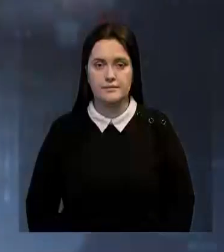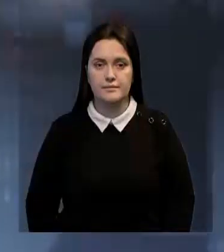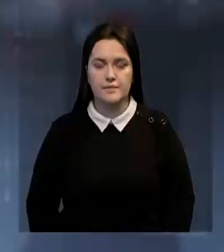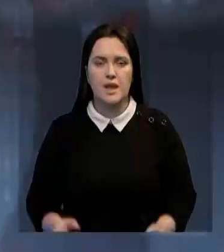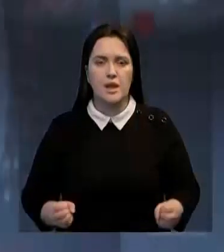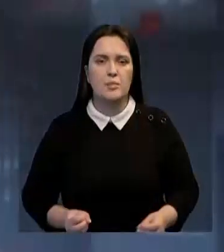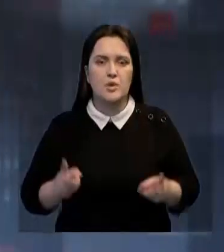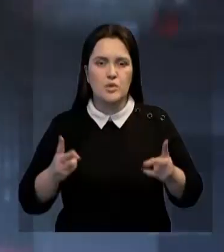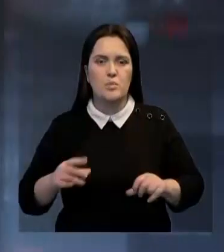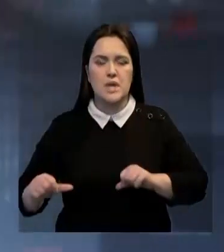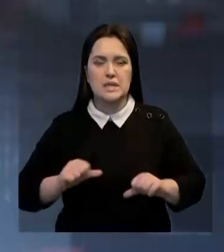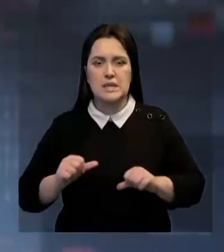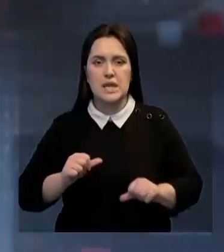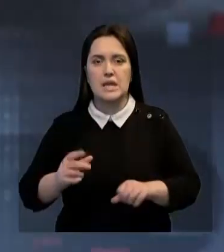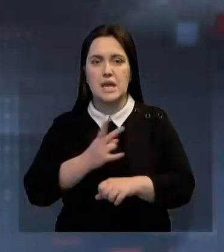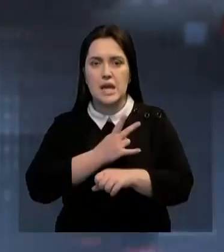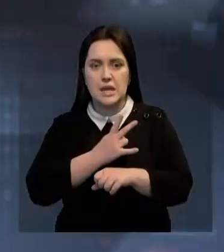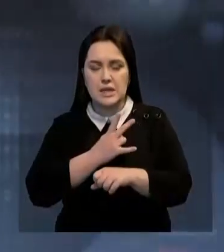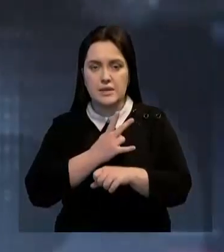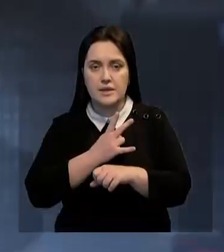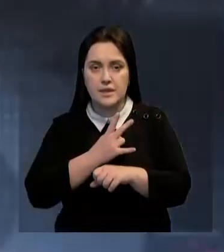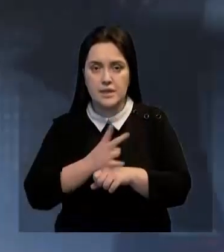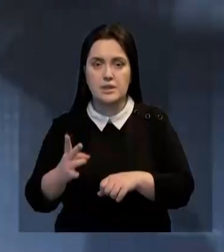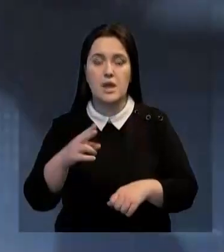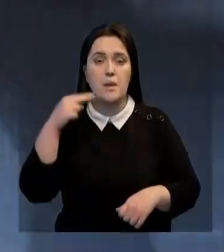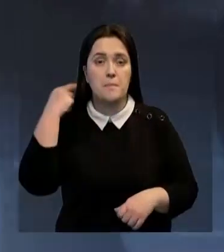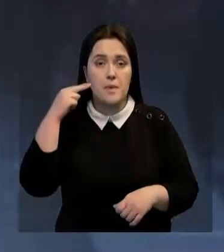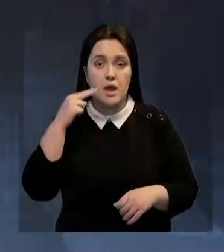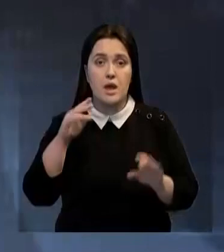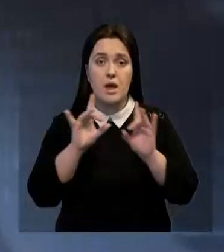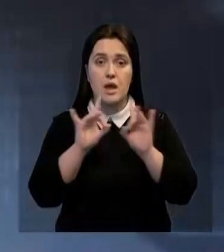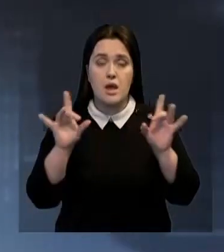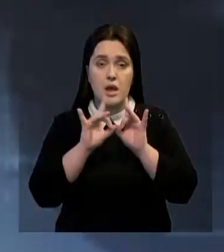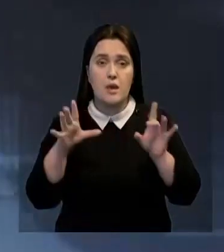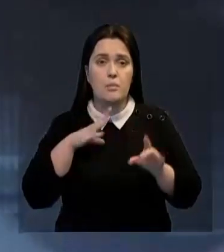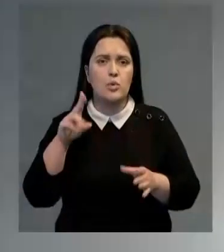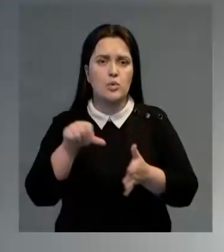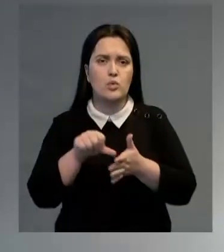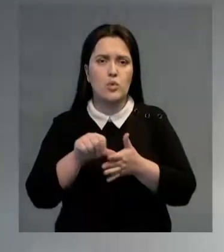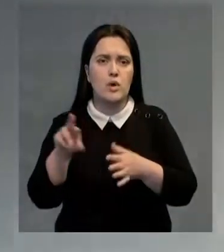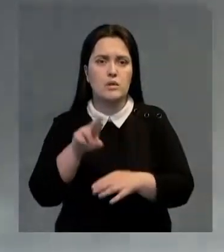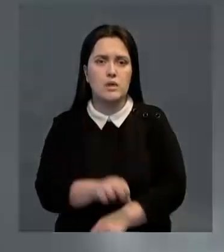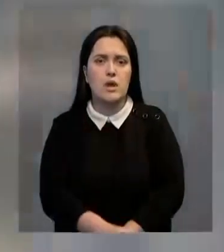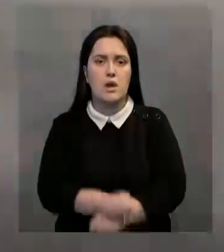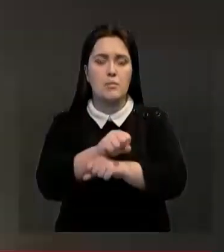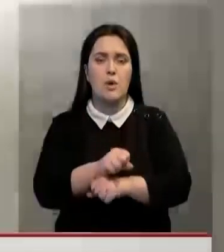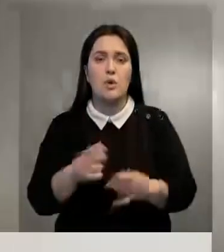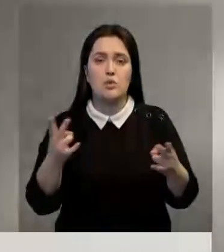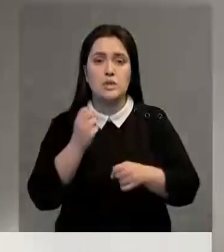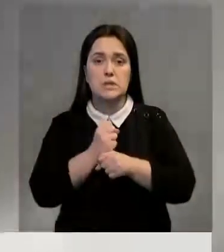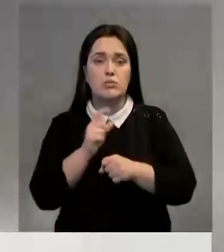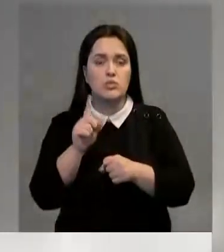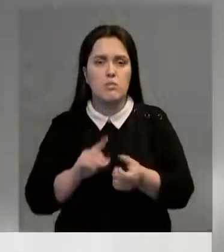Не героизировать бандитов и террористов призвал президент. Касым-Жомарт Токаев высказался о январской трагедии, о том, что необходимо сделать, чтобы